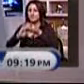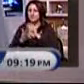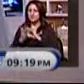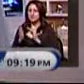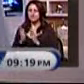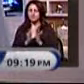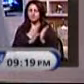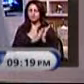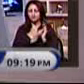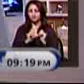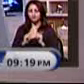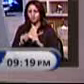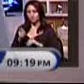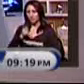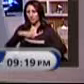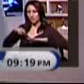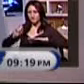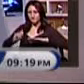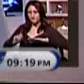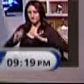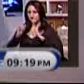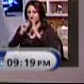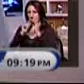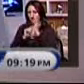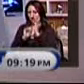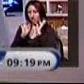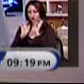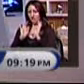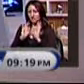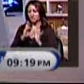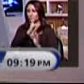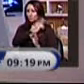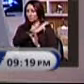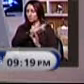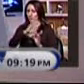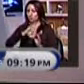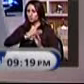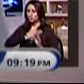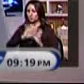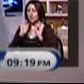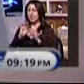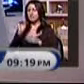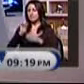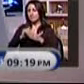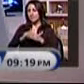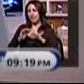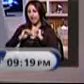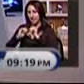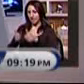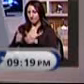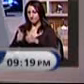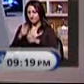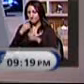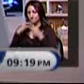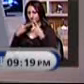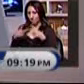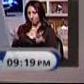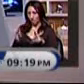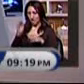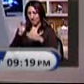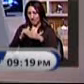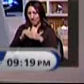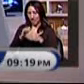الدستوريه اصدرت قرارا باحقيه ضباط الجيش والشرطه بالتصويت والانتخابات، في الانتخابات التشريعيه